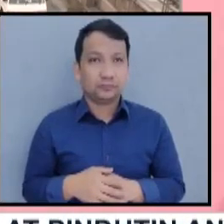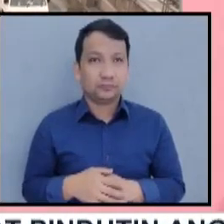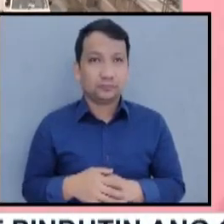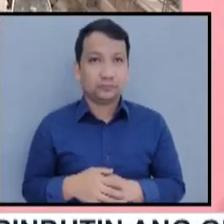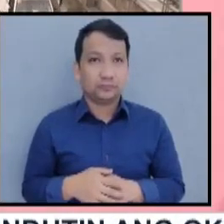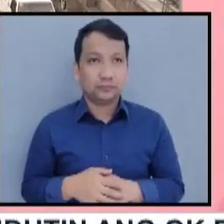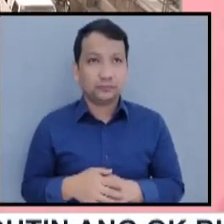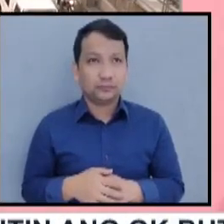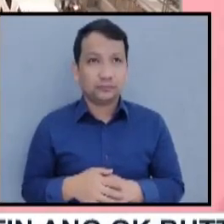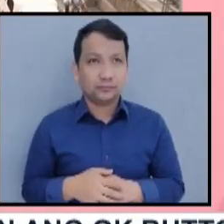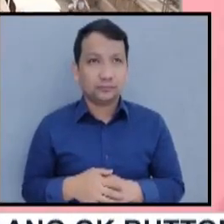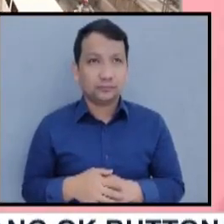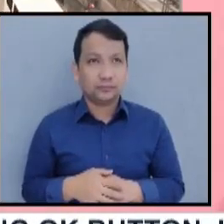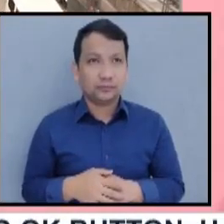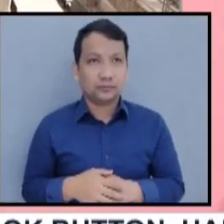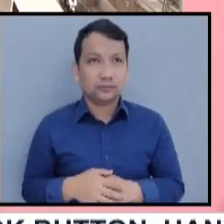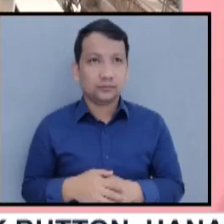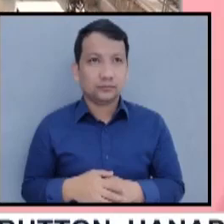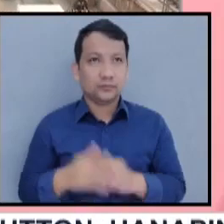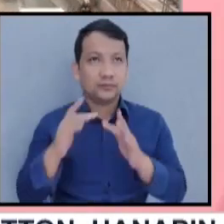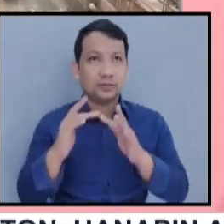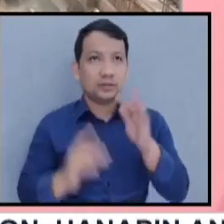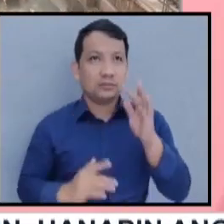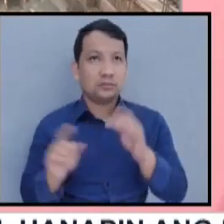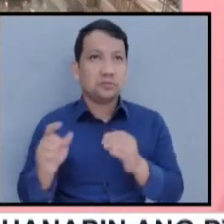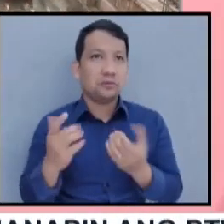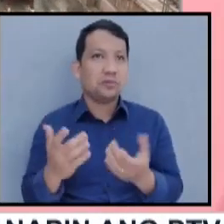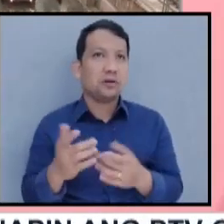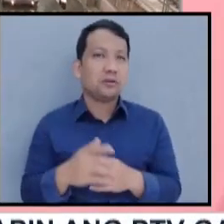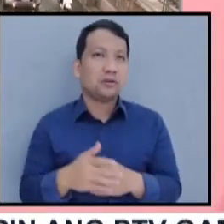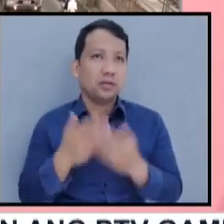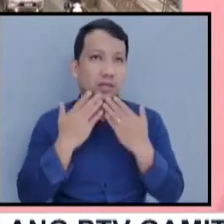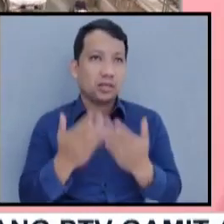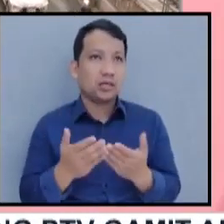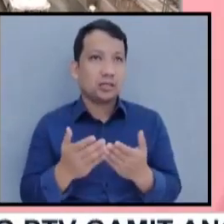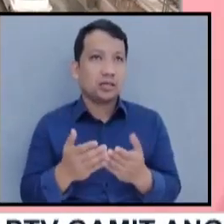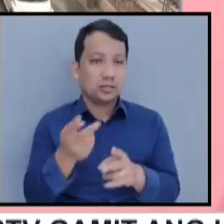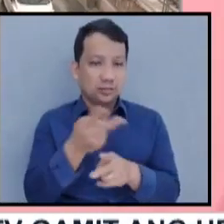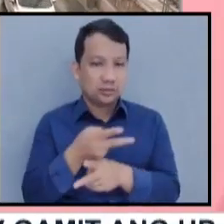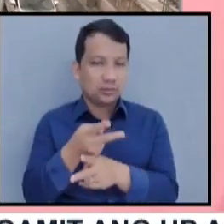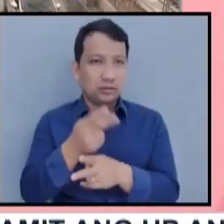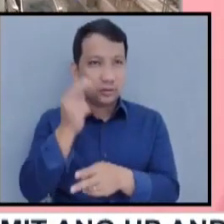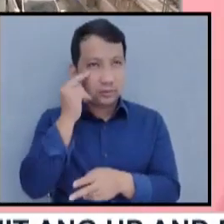Okay, mukhang naputol na yung ating linya ng komunikasyon. Maraming salamat at ingat kayo dyan, Noel Talakay.